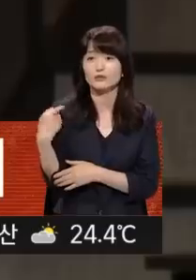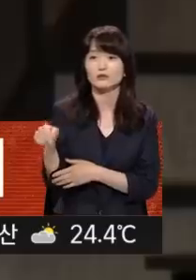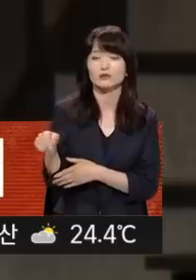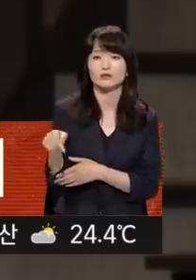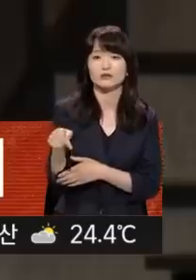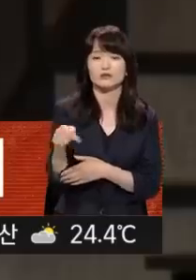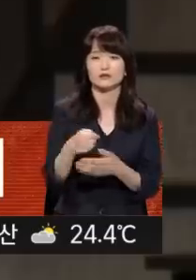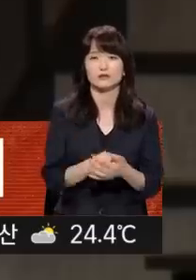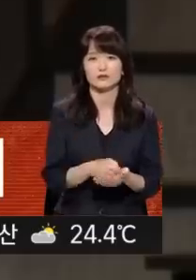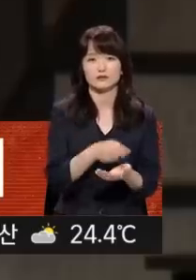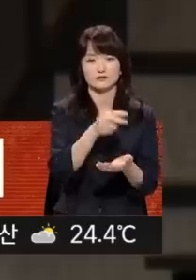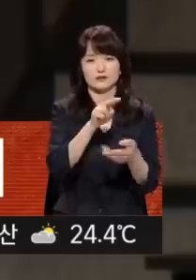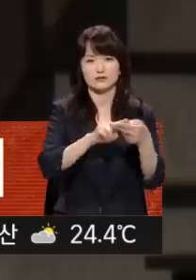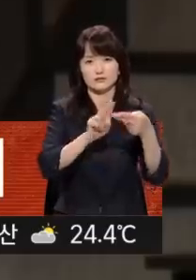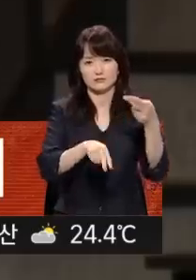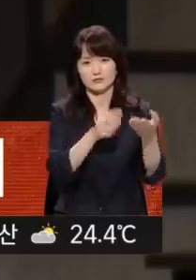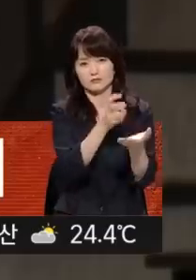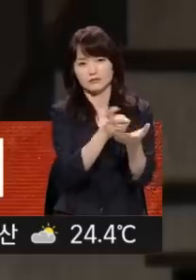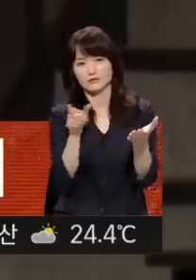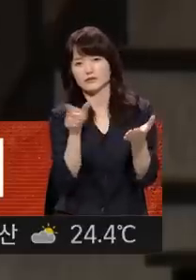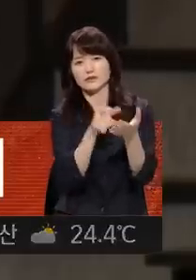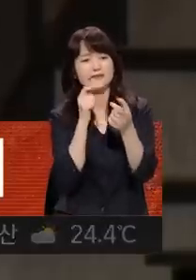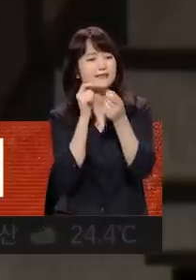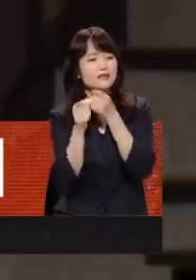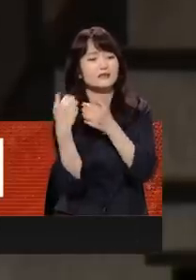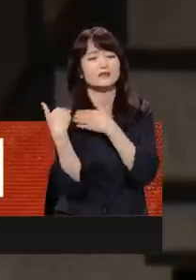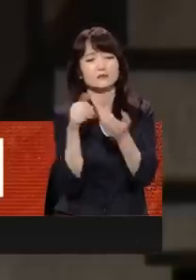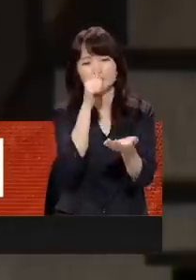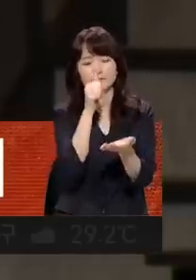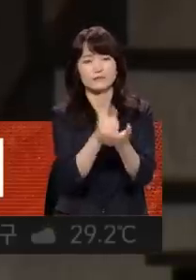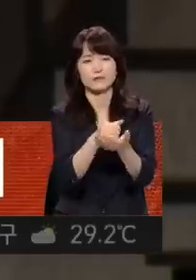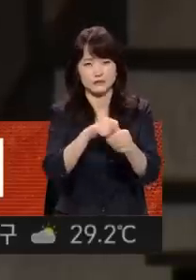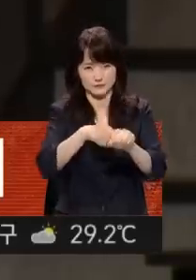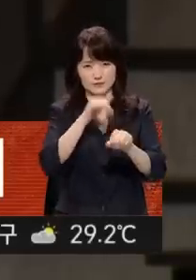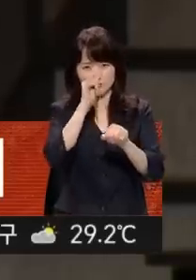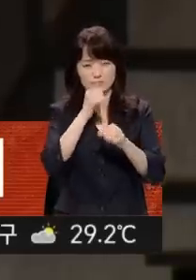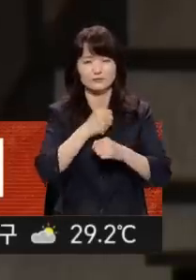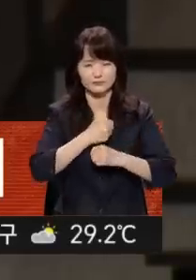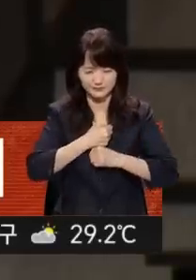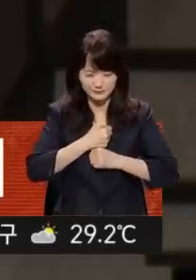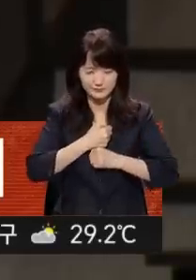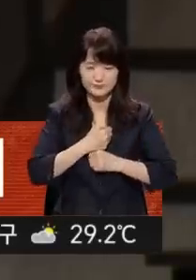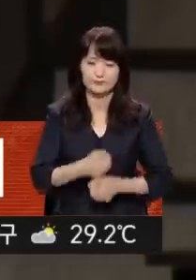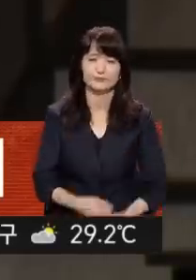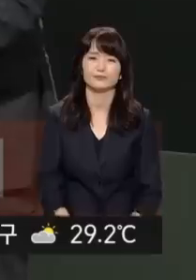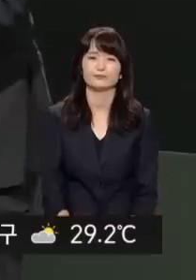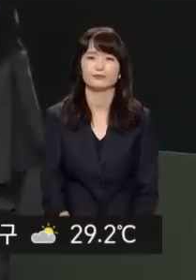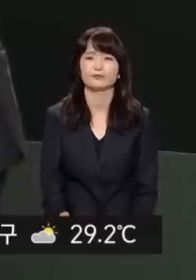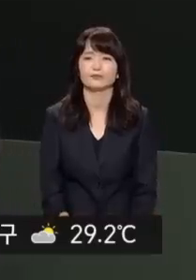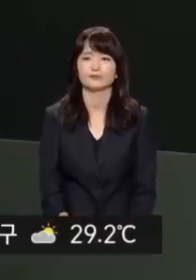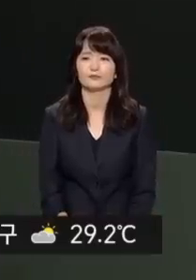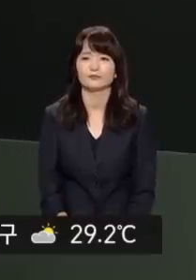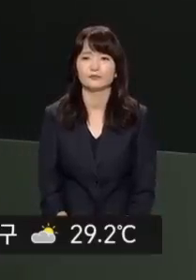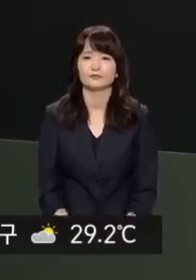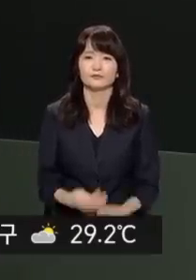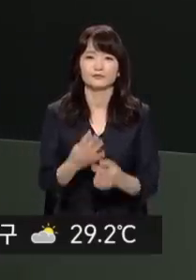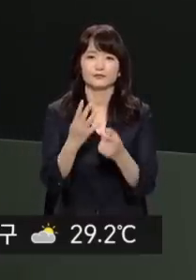형법상 사기 방조죄로 처벌을 받을 수 있기 때문에 주의를 하셔야 됩니다 알겠습니다 자